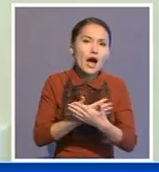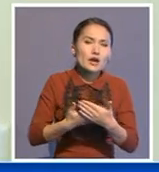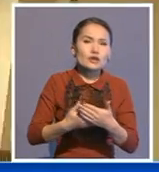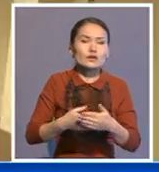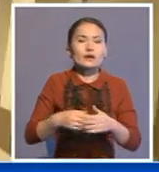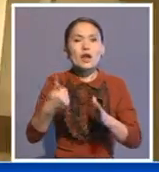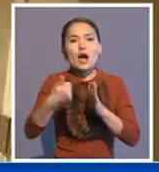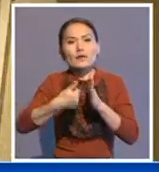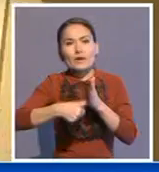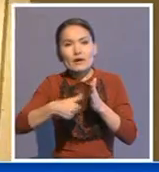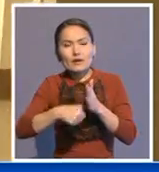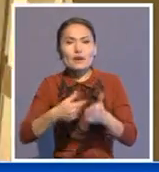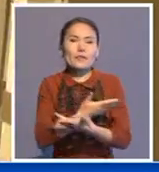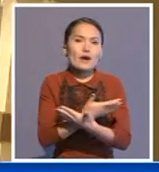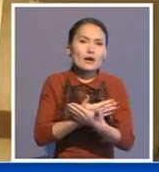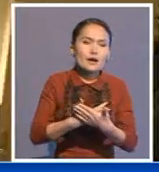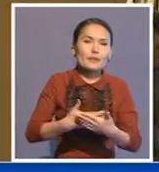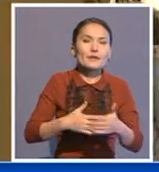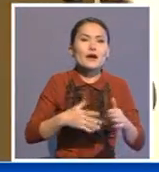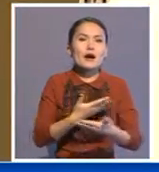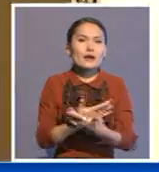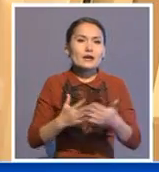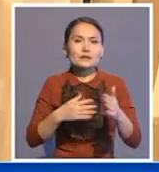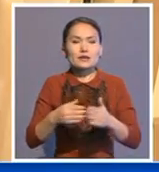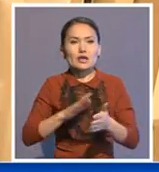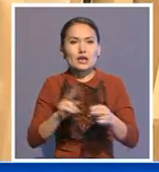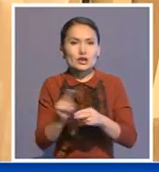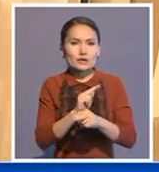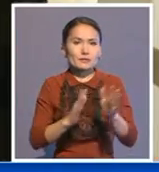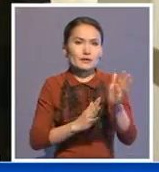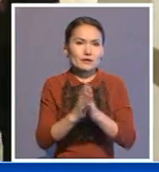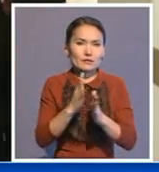мүйізі, пантымен және түрлі шөптермен емдейтін орталықтар да болады.